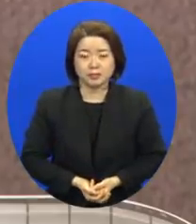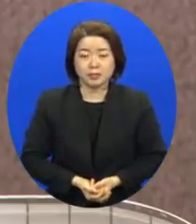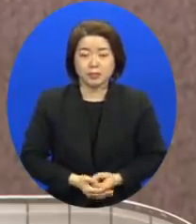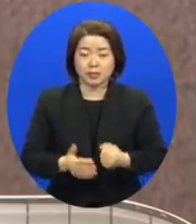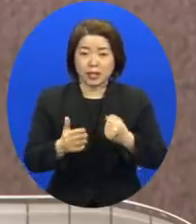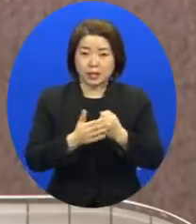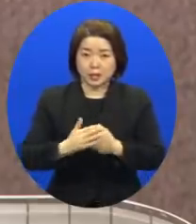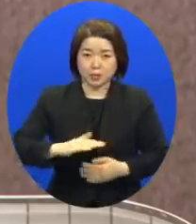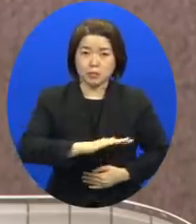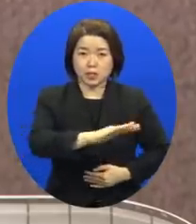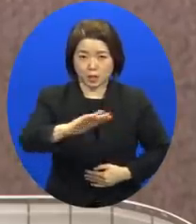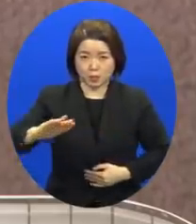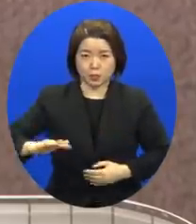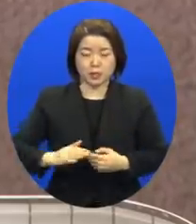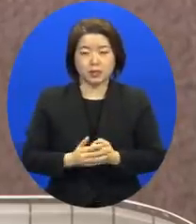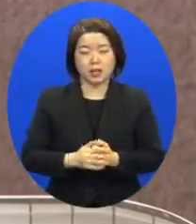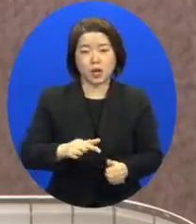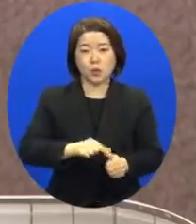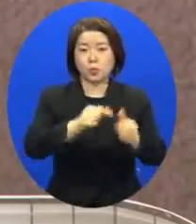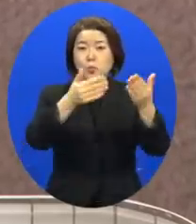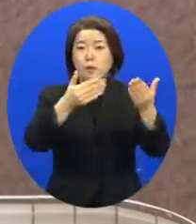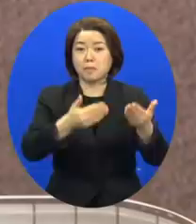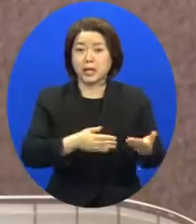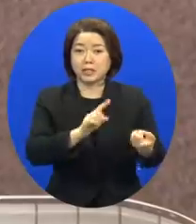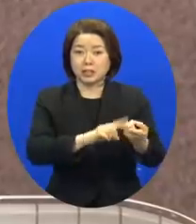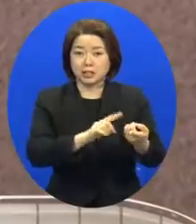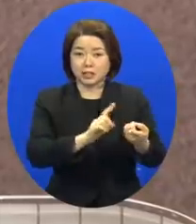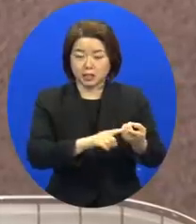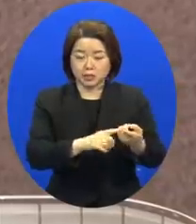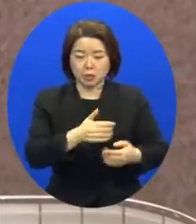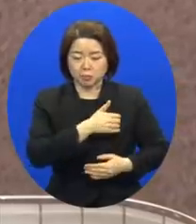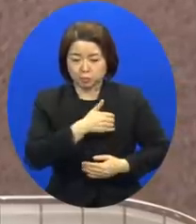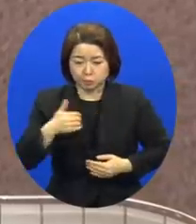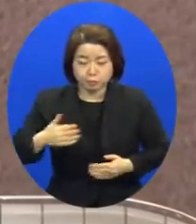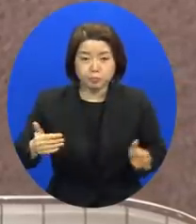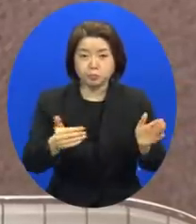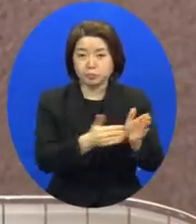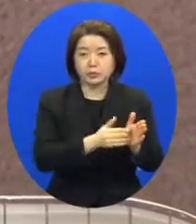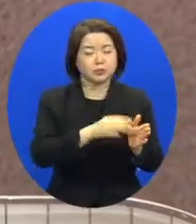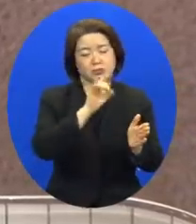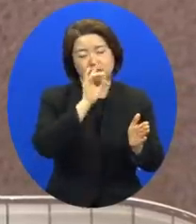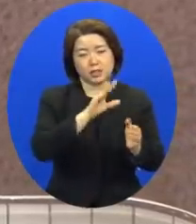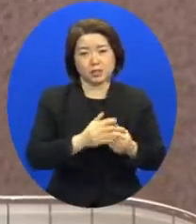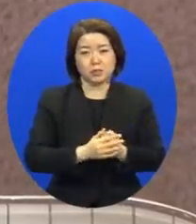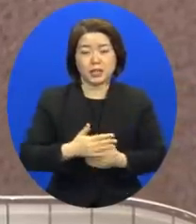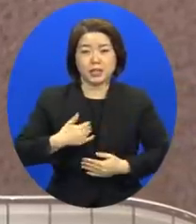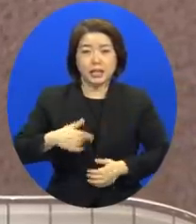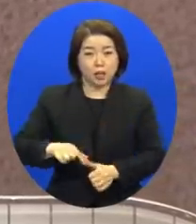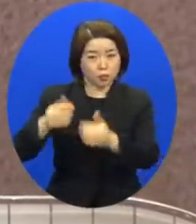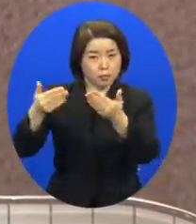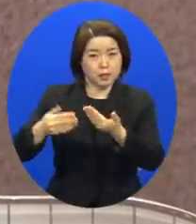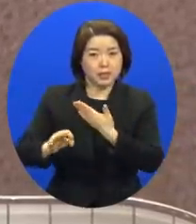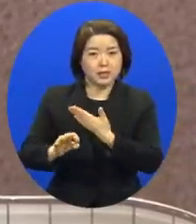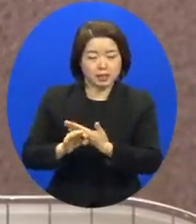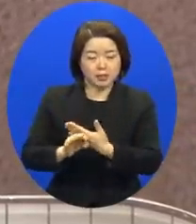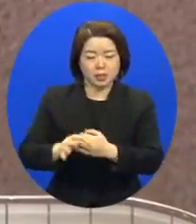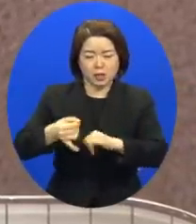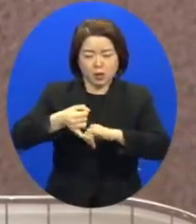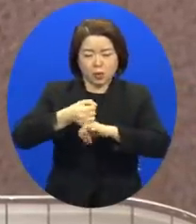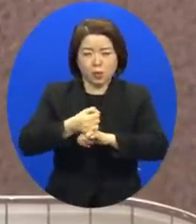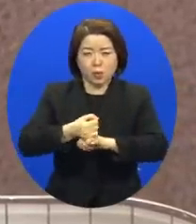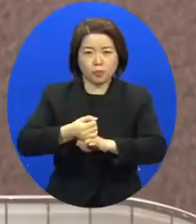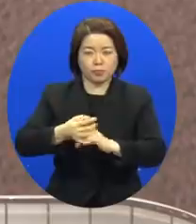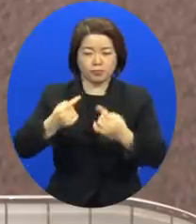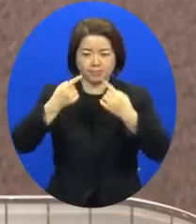그러므로 우리가 구원받았다는 것에만 만족하면 안됩니다 내가 구원을 받았다면 반드시 승리의